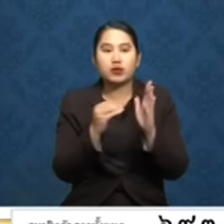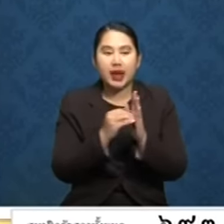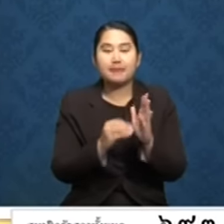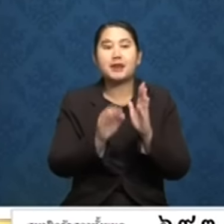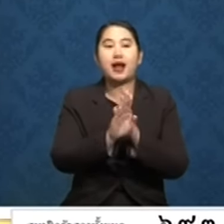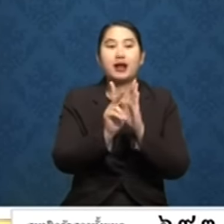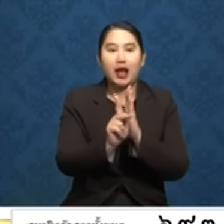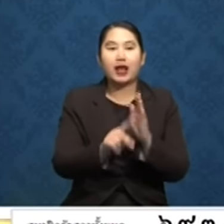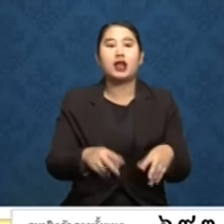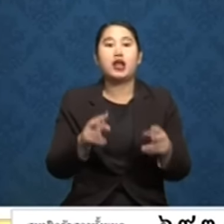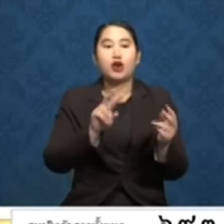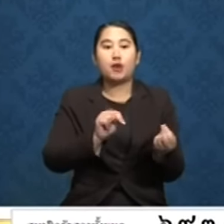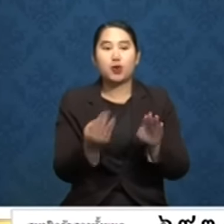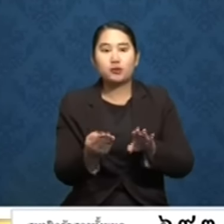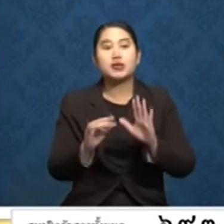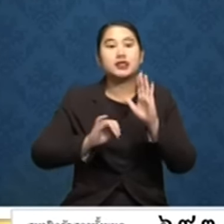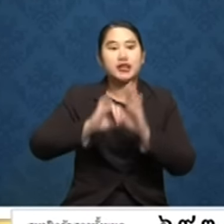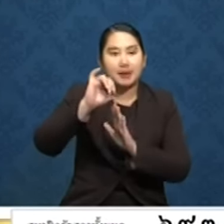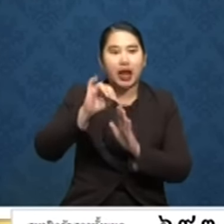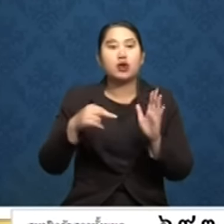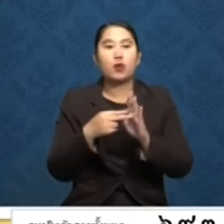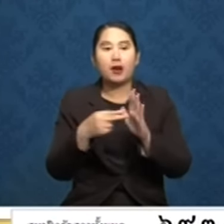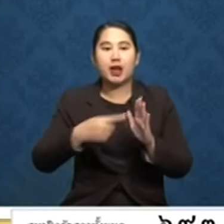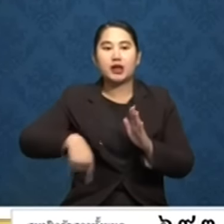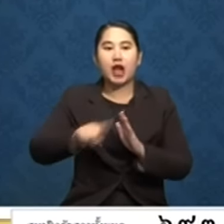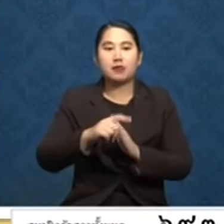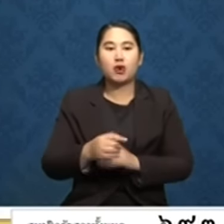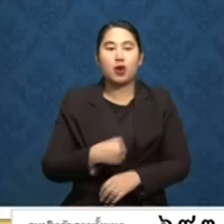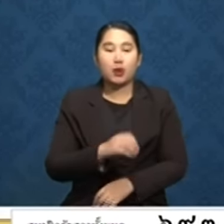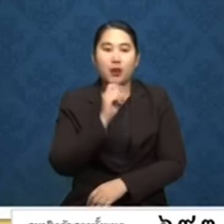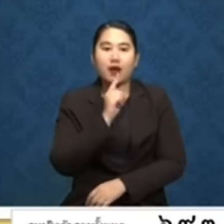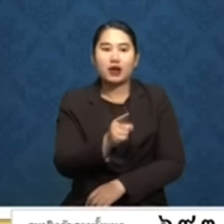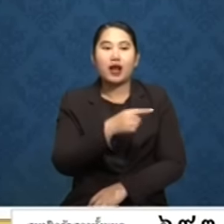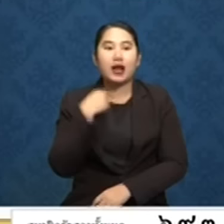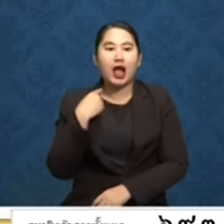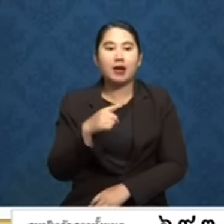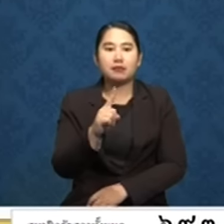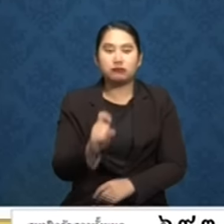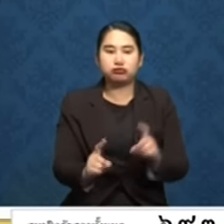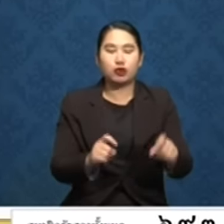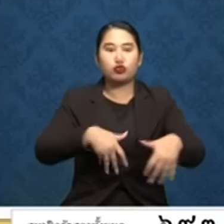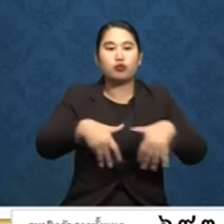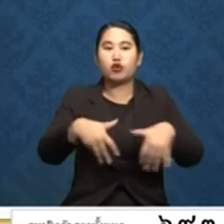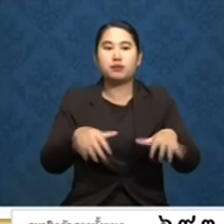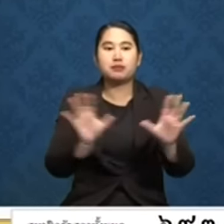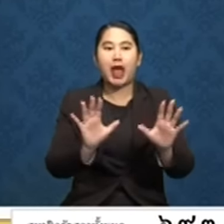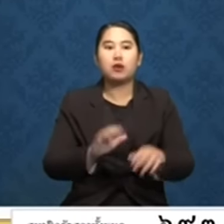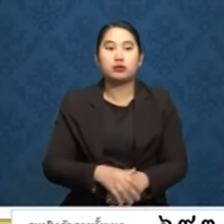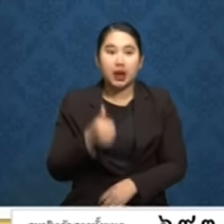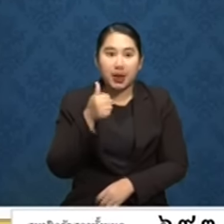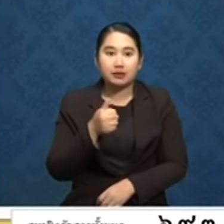นครพนมหรือเชียงใหม่ต้องไม่มีใครกล้าฆ่าประชาชนแบบนี้อีก